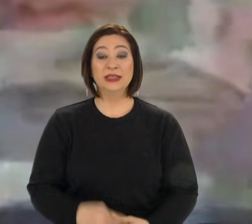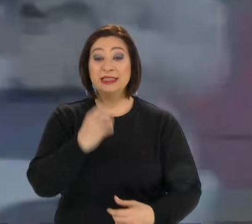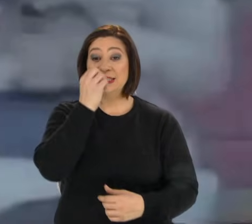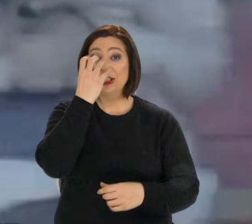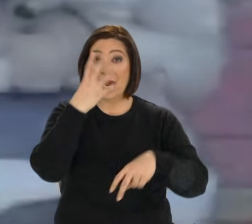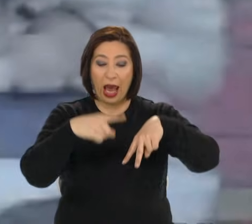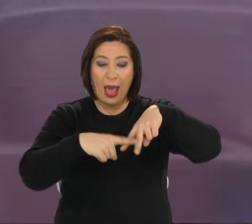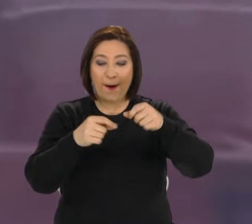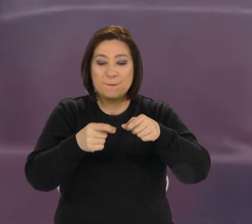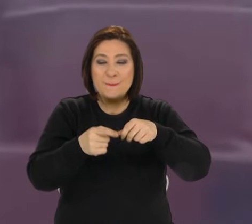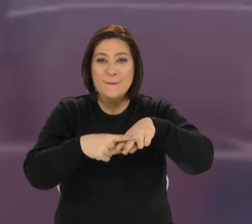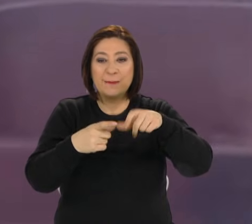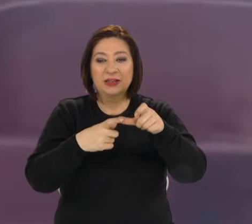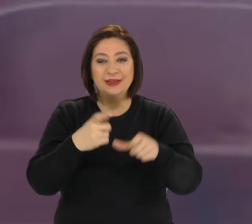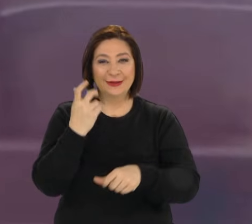Çiçek Abbas.